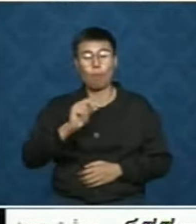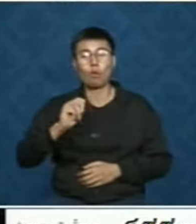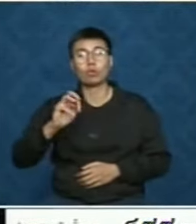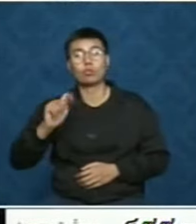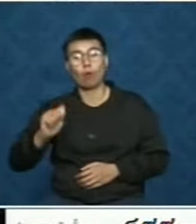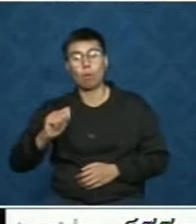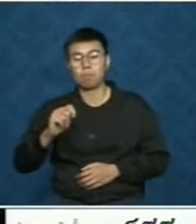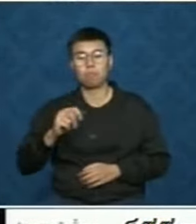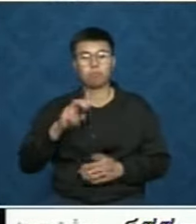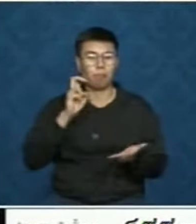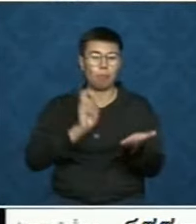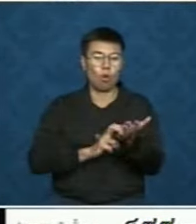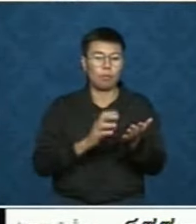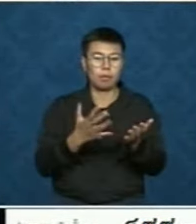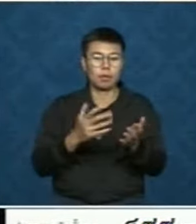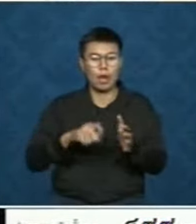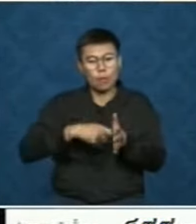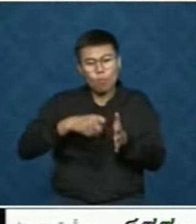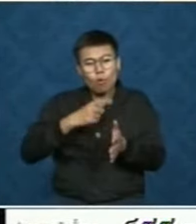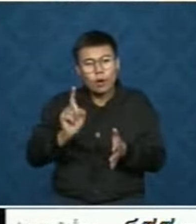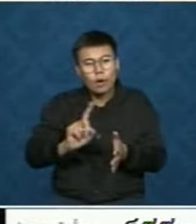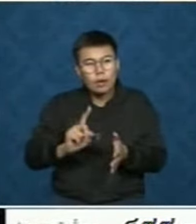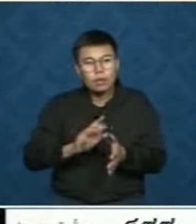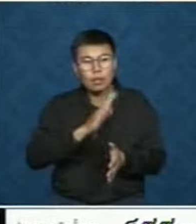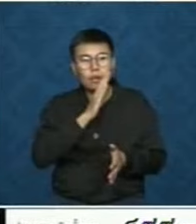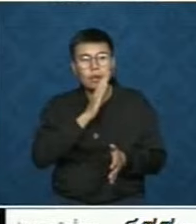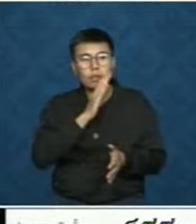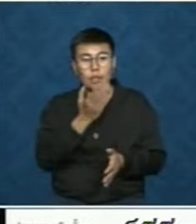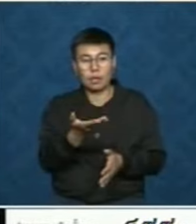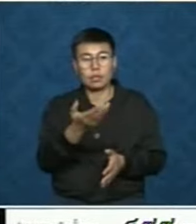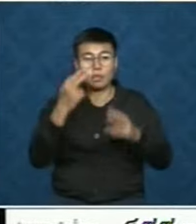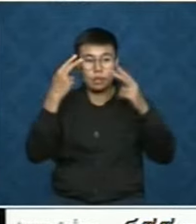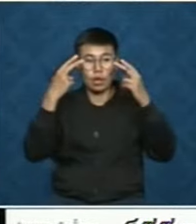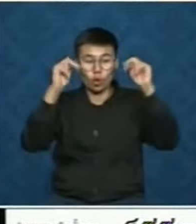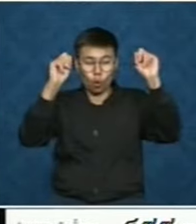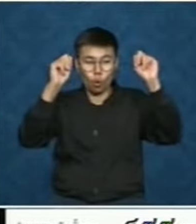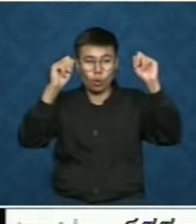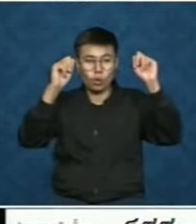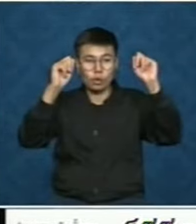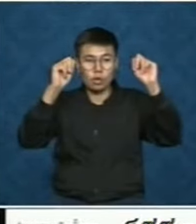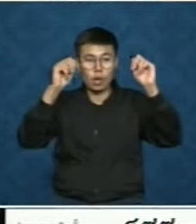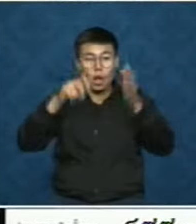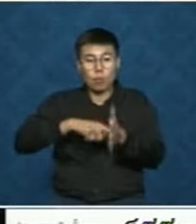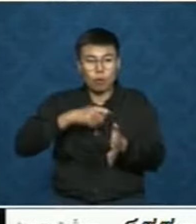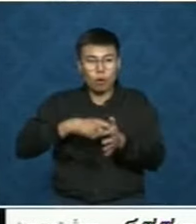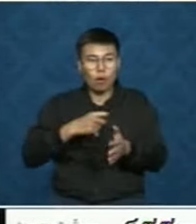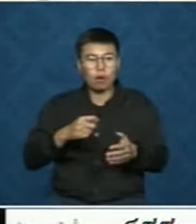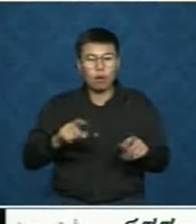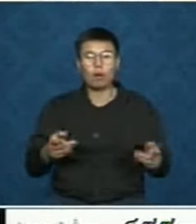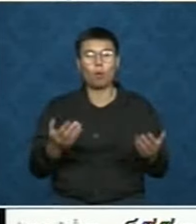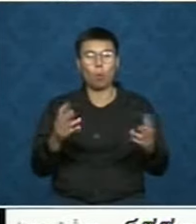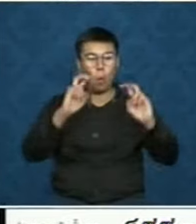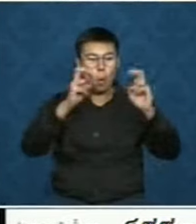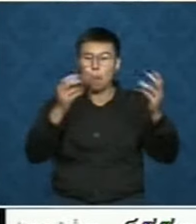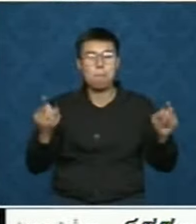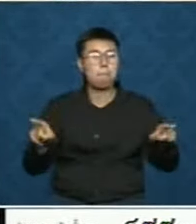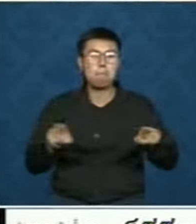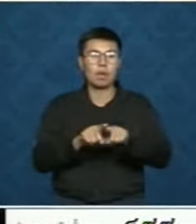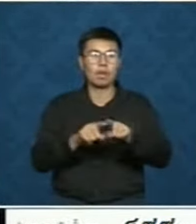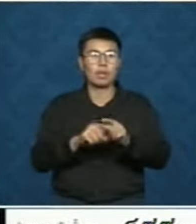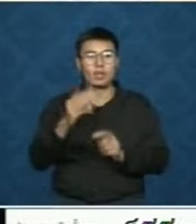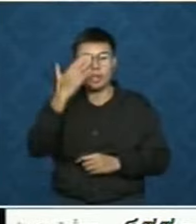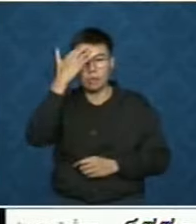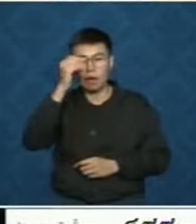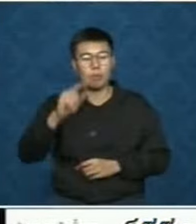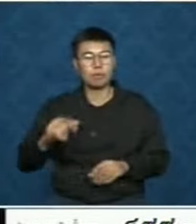รัฐมนตรีจะไม่รับรองด้วยสาเหตุอะไรครับถ้าท่านรัฐมนถ้าท่านนายกรัฐมนตรีจะไม่รับรองด้วยสาเหตุว่ามันซ้ำซ้อนถ้ามันซ้ำซ้อนทำไมไม่